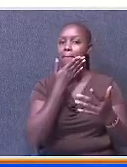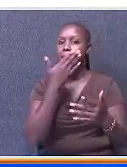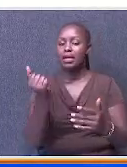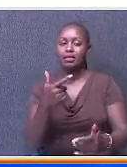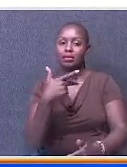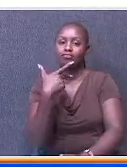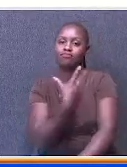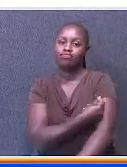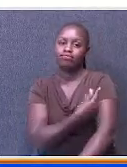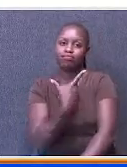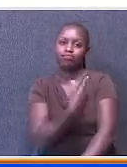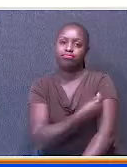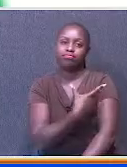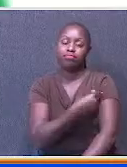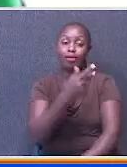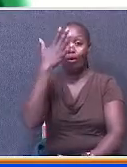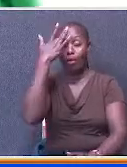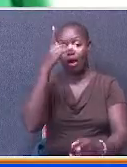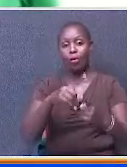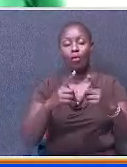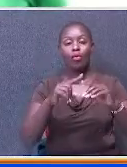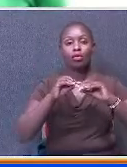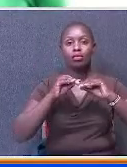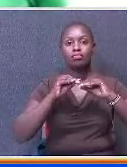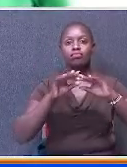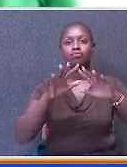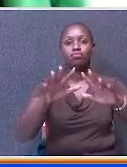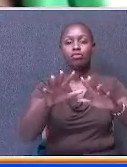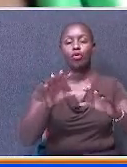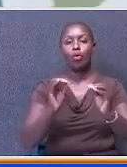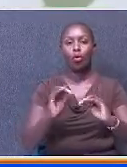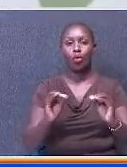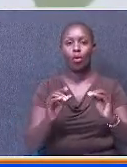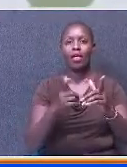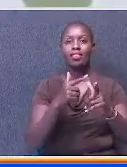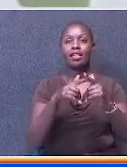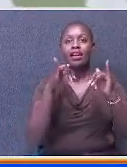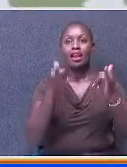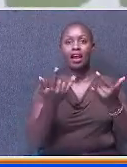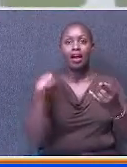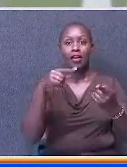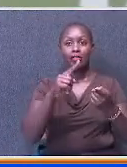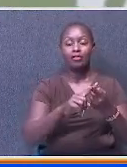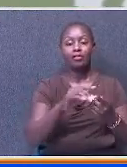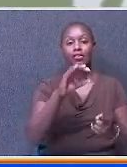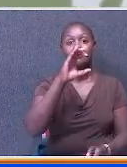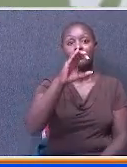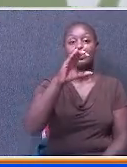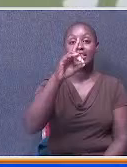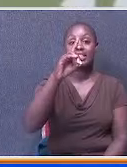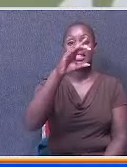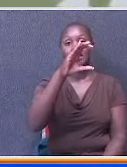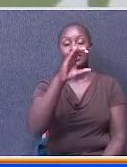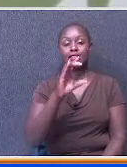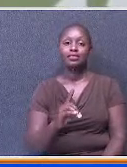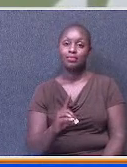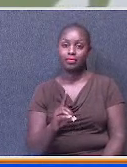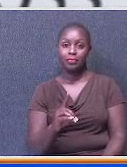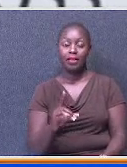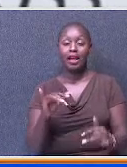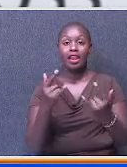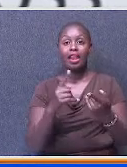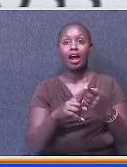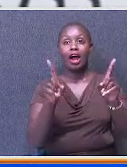katika kudhibiti msambao wa virusi hivyo. Na sasa, kituo kuzuia magonjwa barani Afrika, Africa CDC,